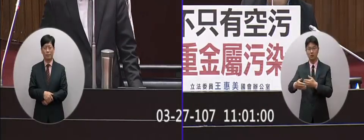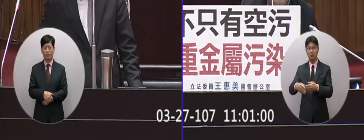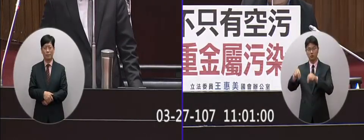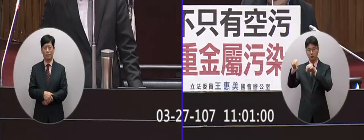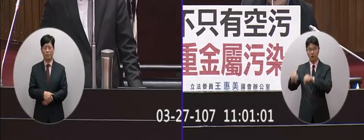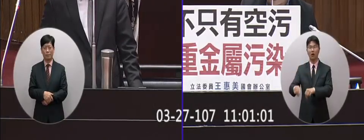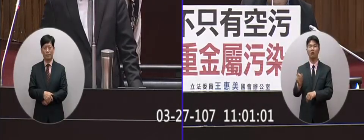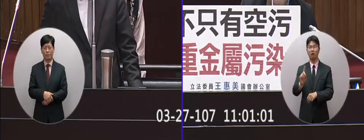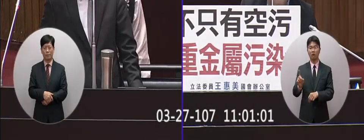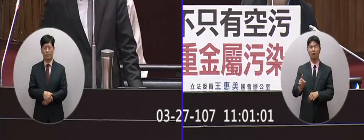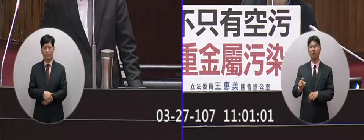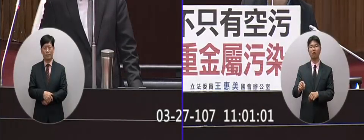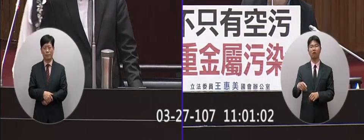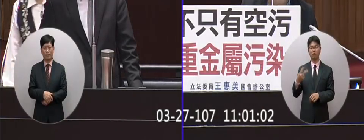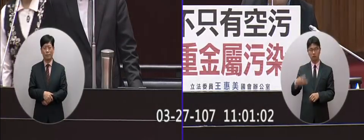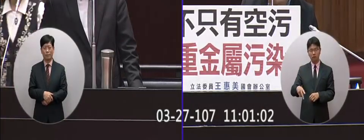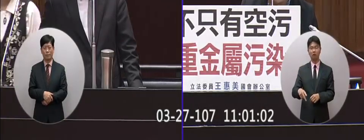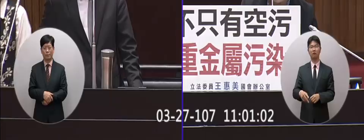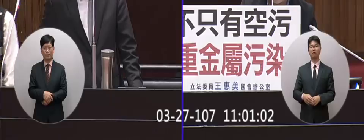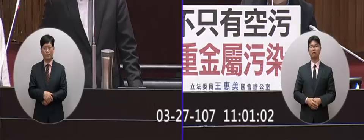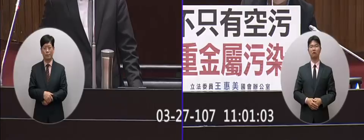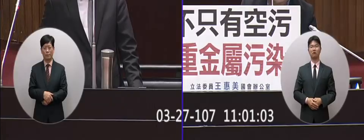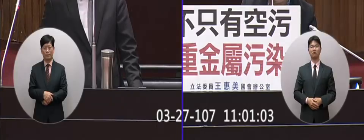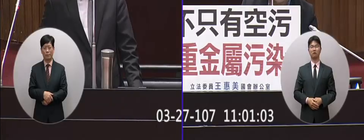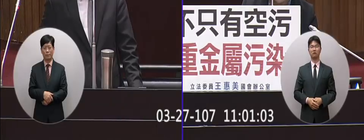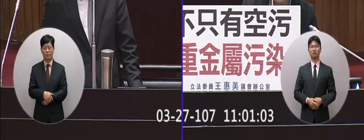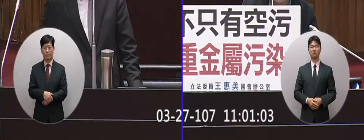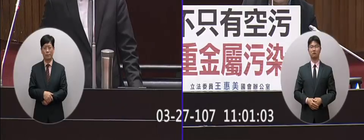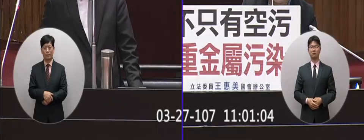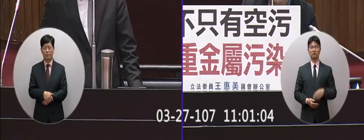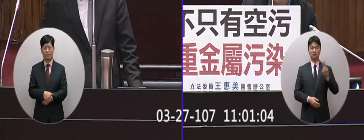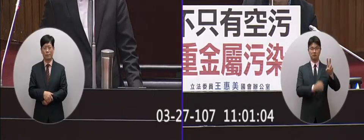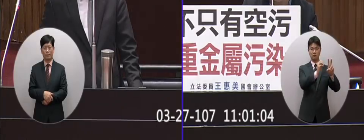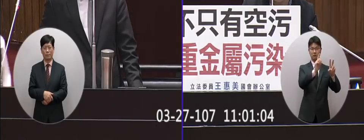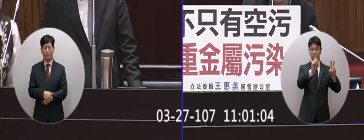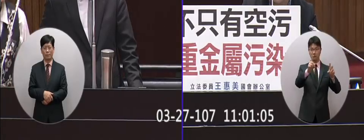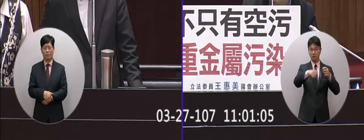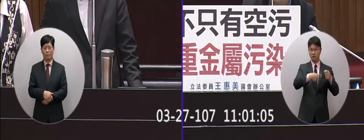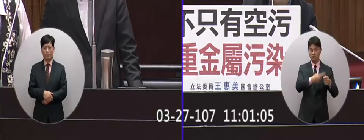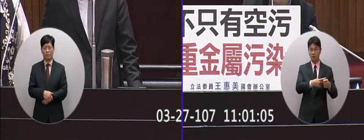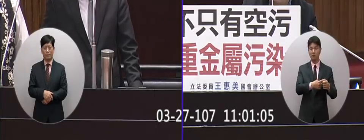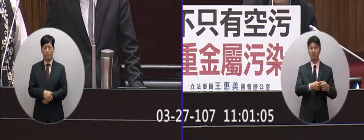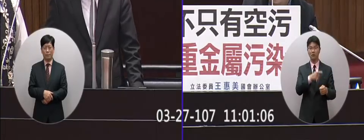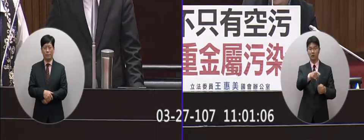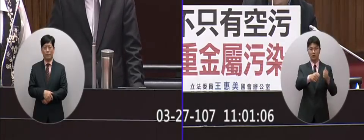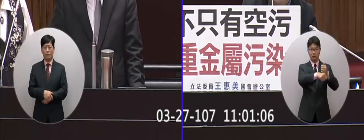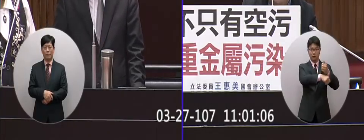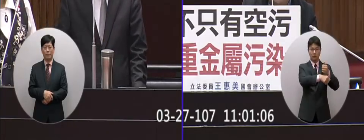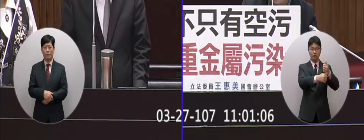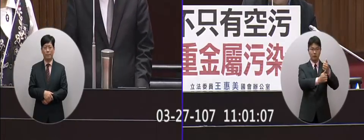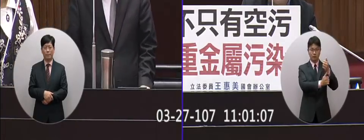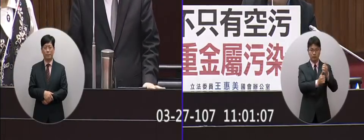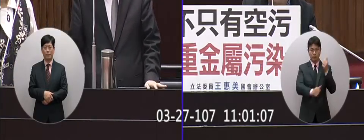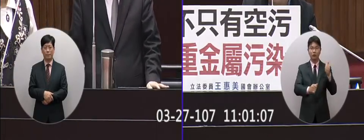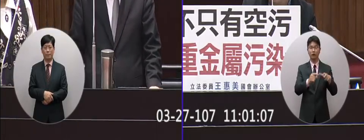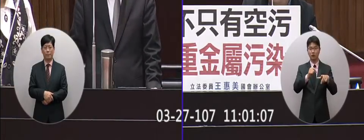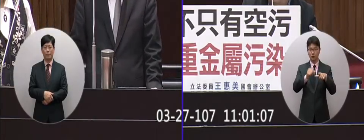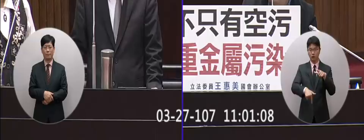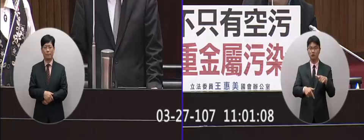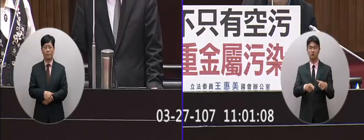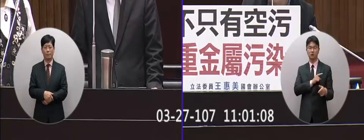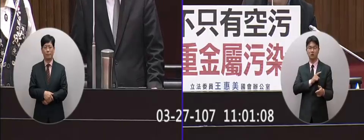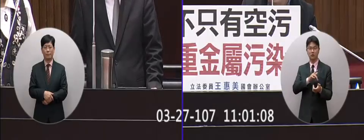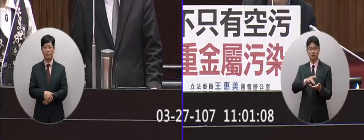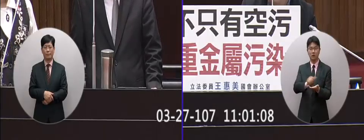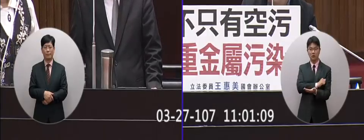工厂的一个这个合约。再来，我们再看看2011年。 他的子公司包下来，然后呢，他的工